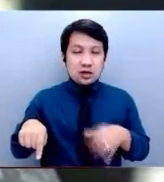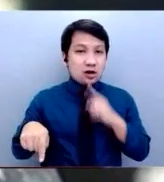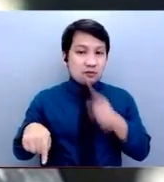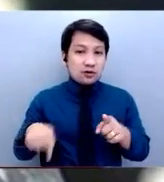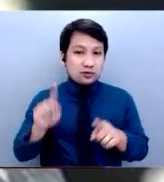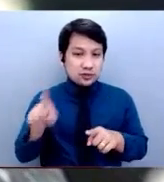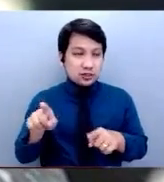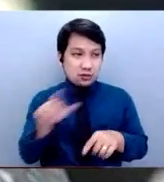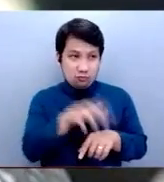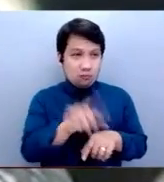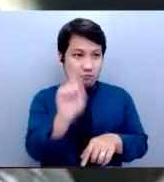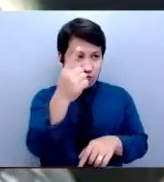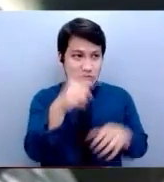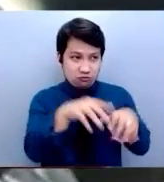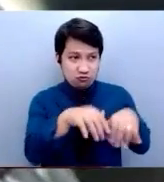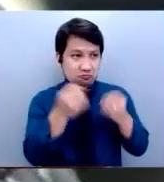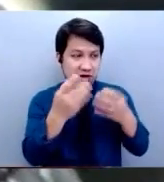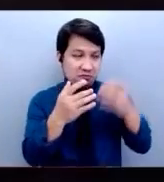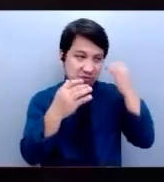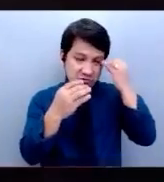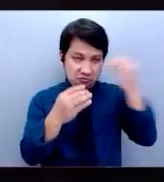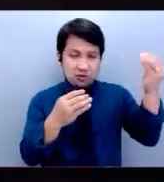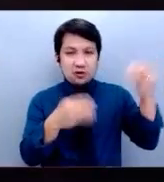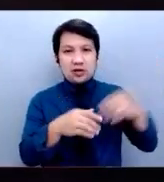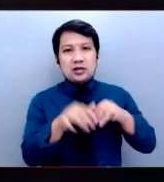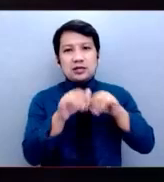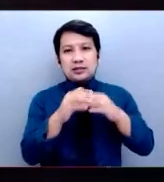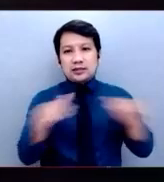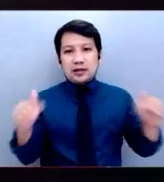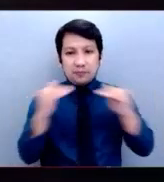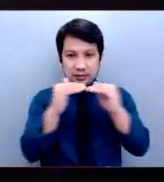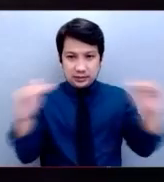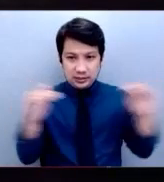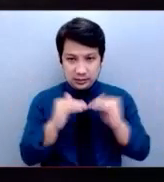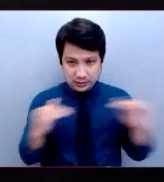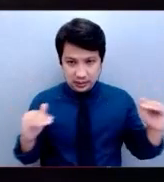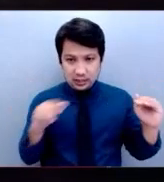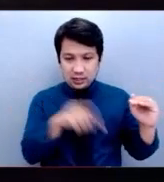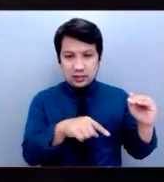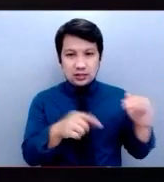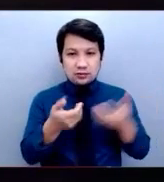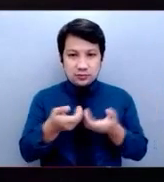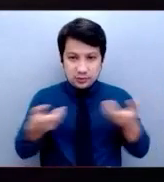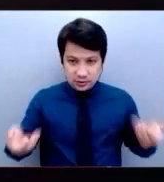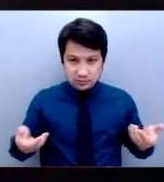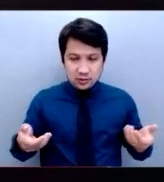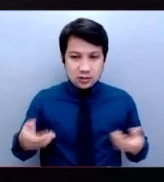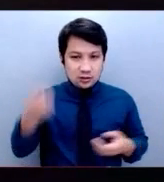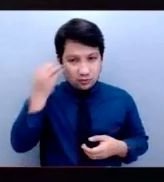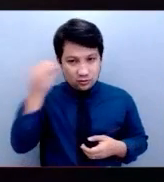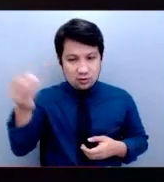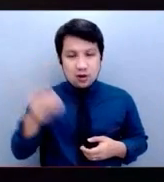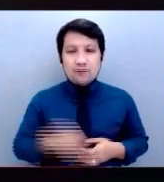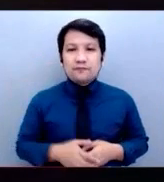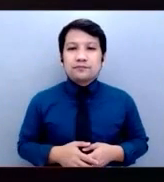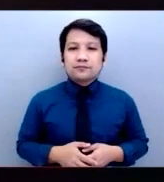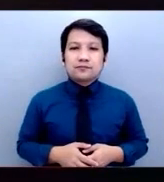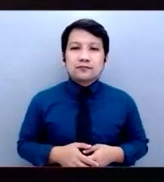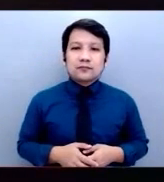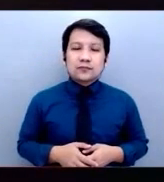yung majority opinion at usually sabay kasama yung separate opinion o kaya yung